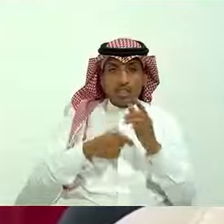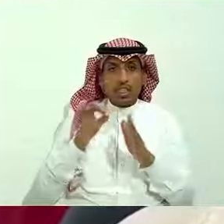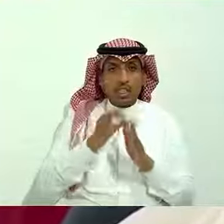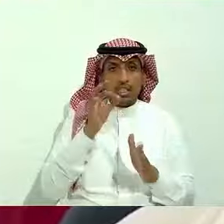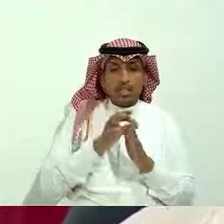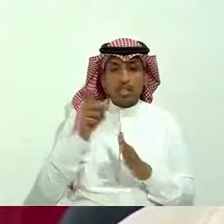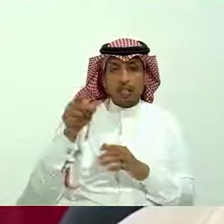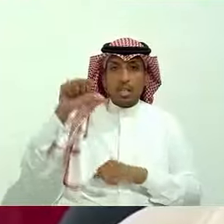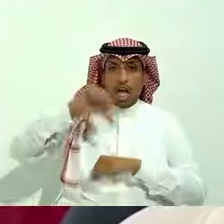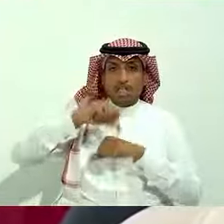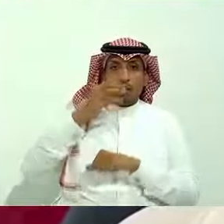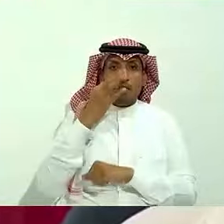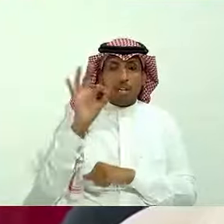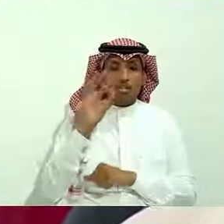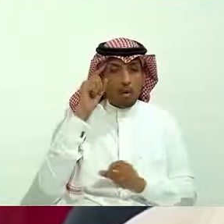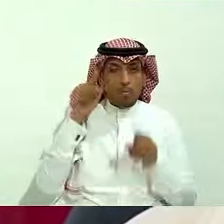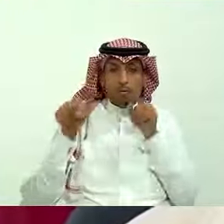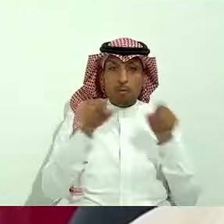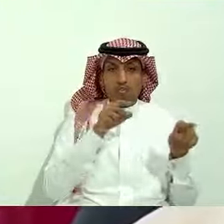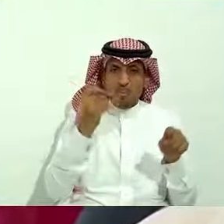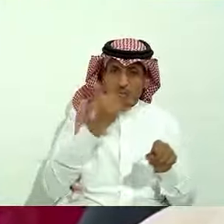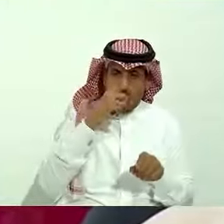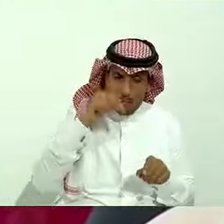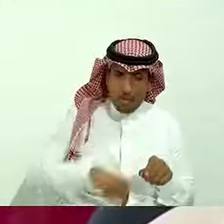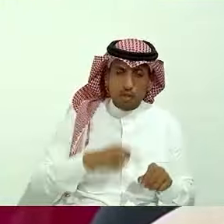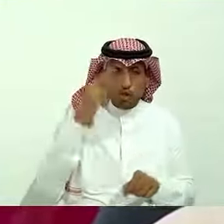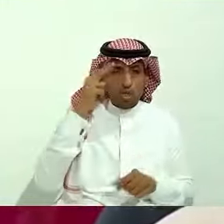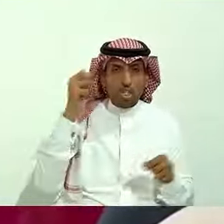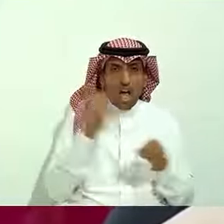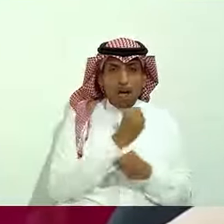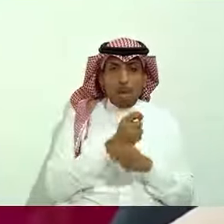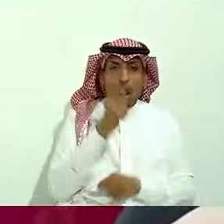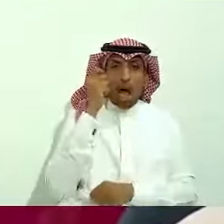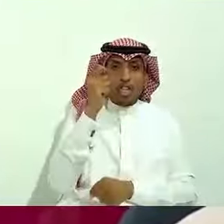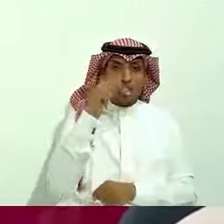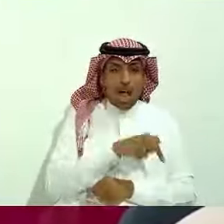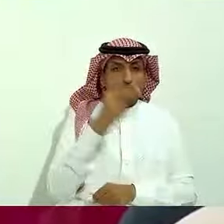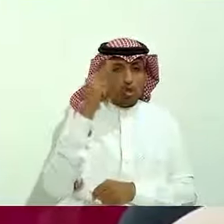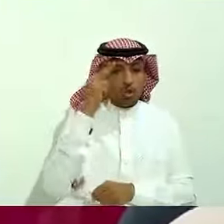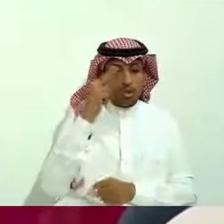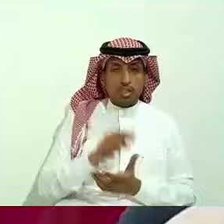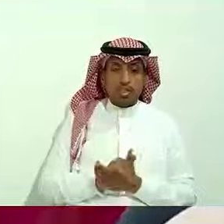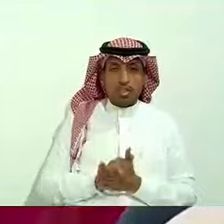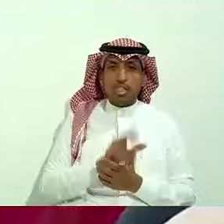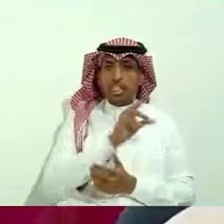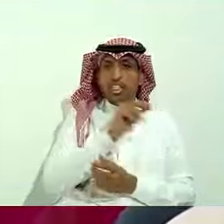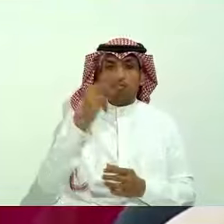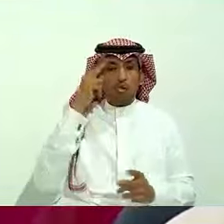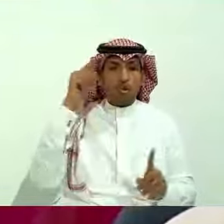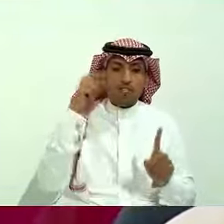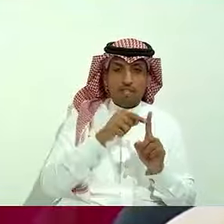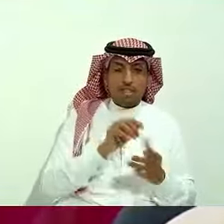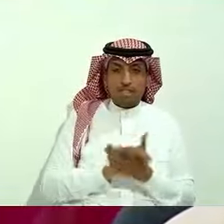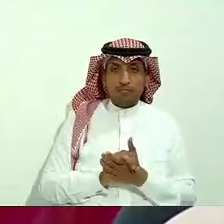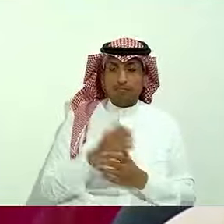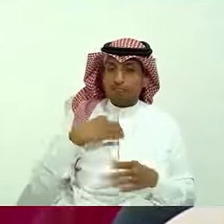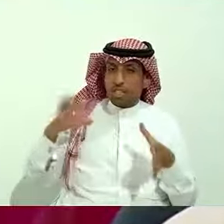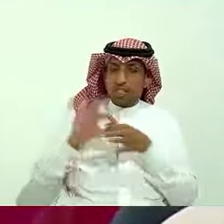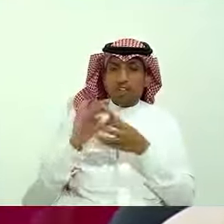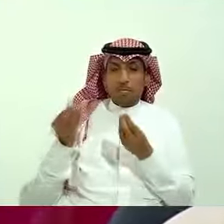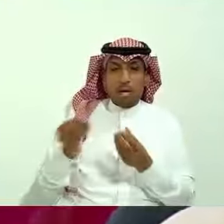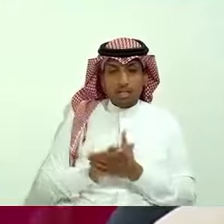باريس معروفين بالأوت كوتور. فمن الأولى أن إحنا نسوي خط، لما الواحد يشوف يقول هذا الخط السعودي يشبه ستايل السعودي. فأتفق معك